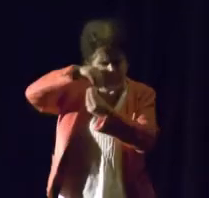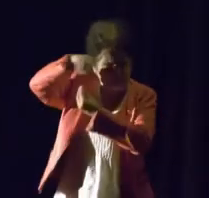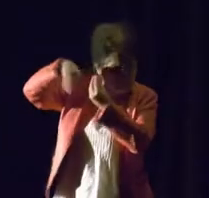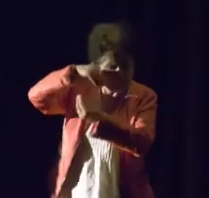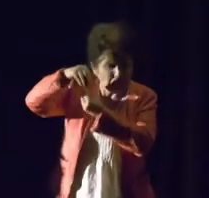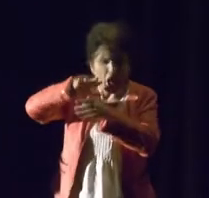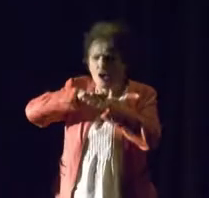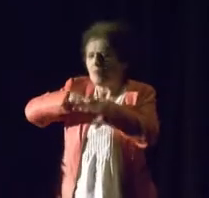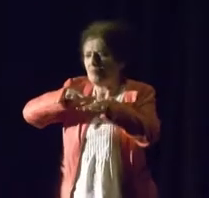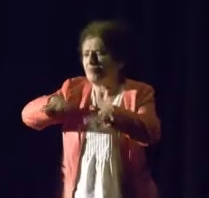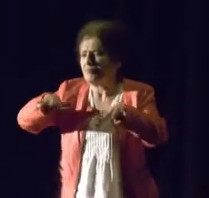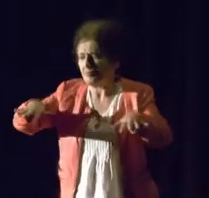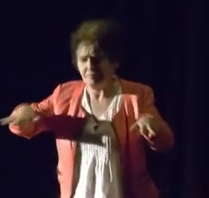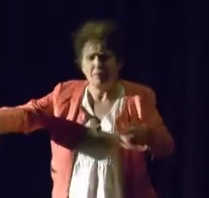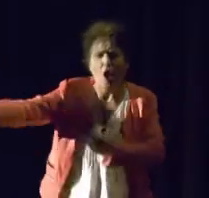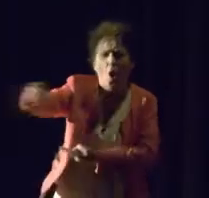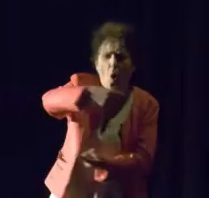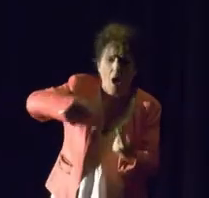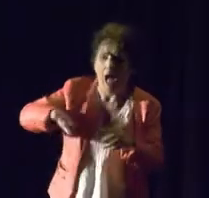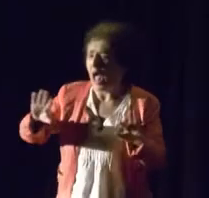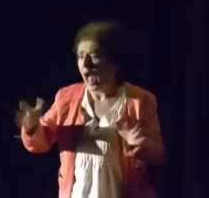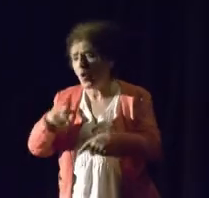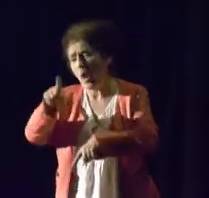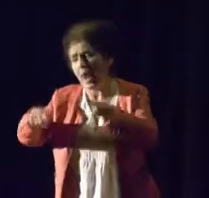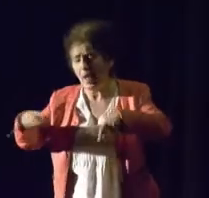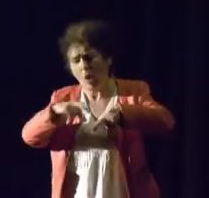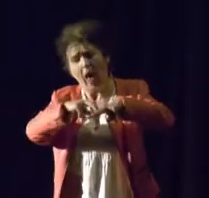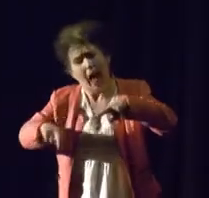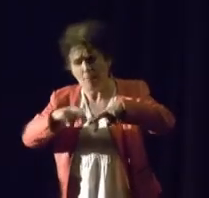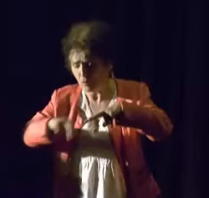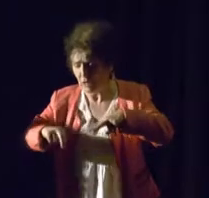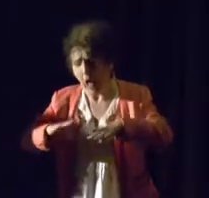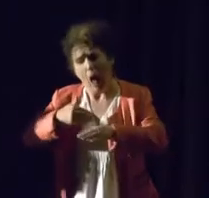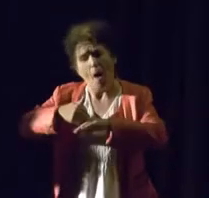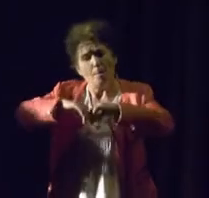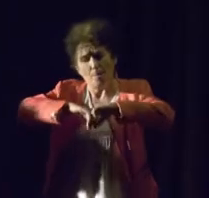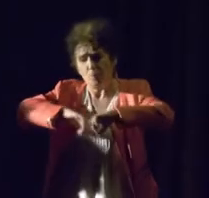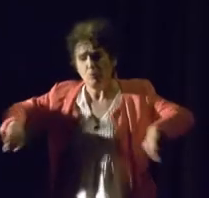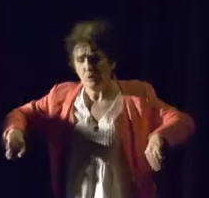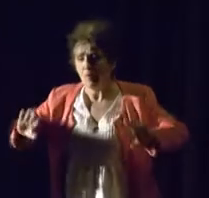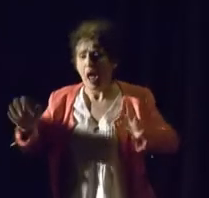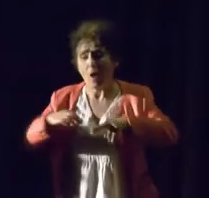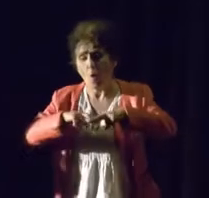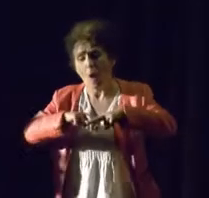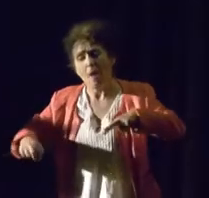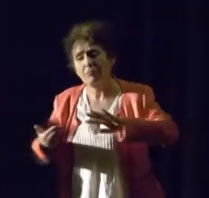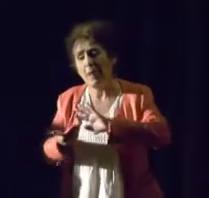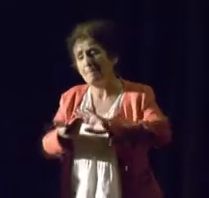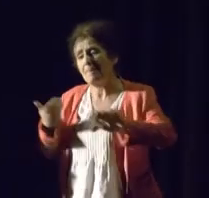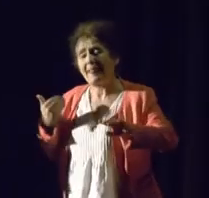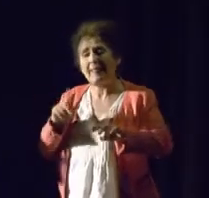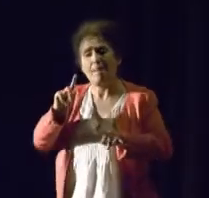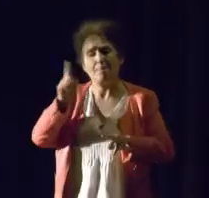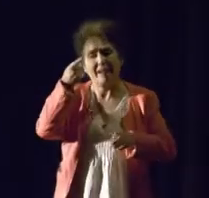шират наоколу, дека доколку некој абортира, а посебно доколку абортира пред